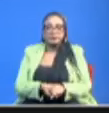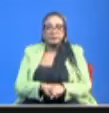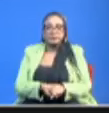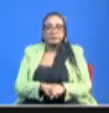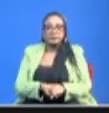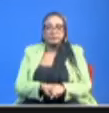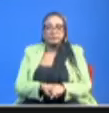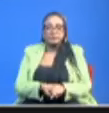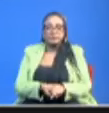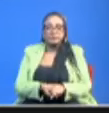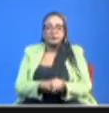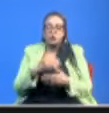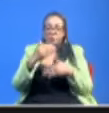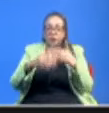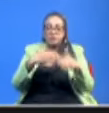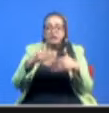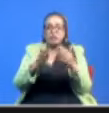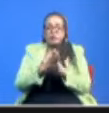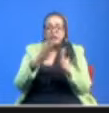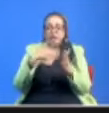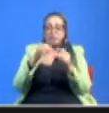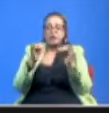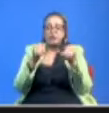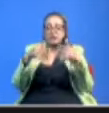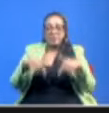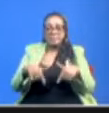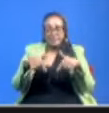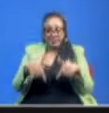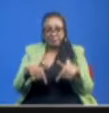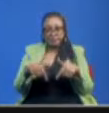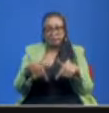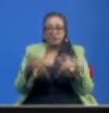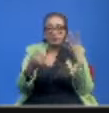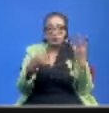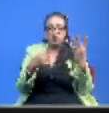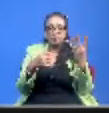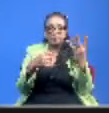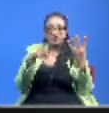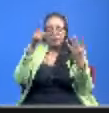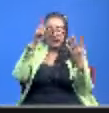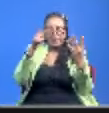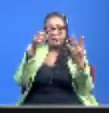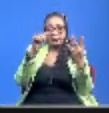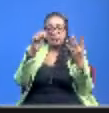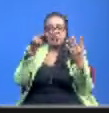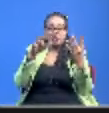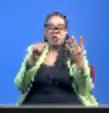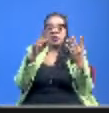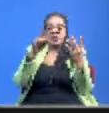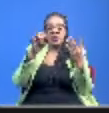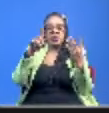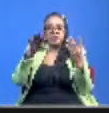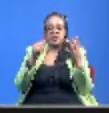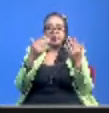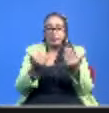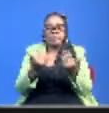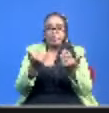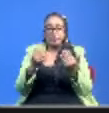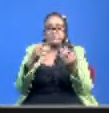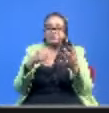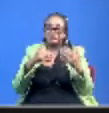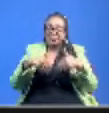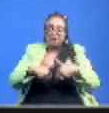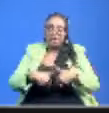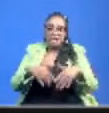Kutoka Marekani sasa tuendelee na taarifa zetu hapa nchini Kenya. Wakazi wa vijiji vinne katika kaunti ya Tana Delta wanaishi kwa hofu ya njaa na mkurupuko